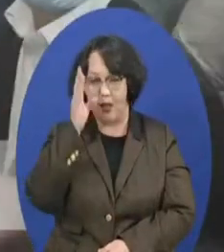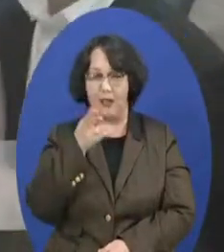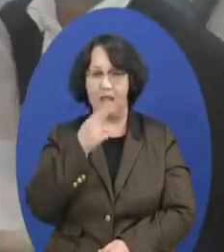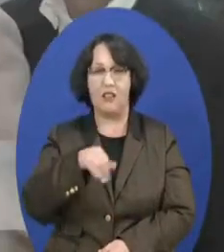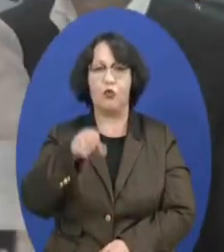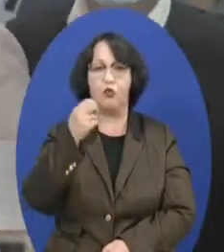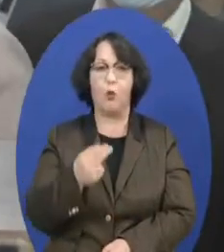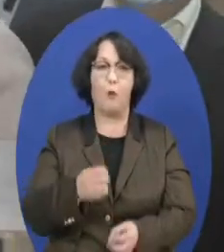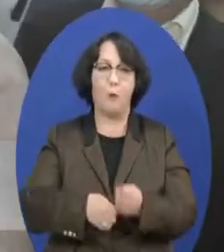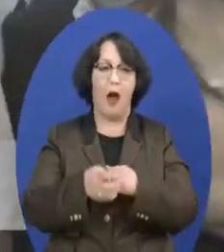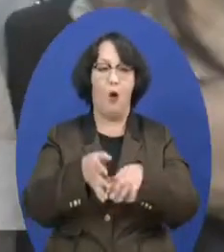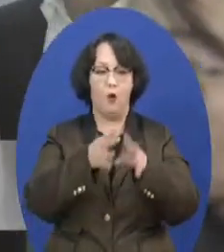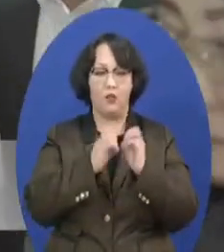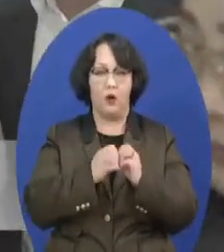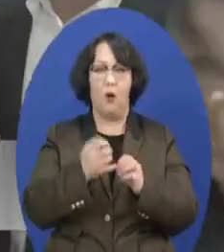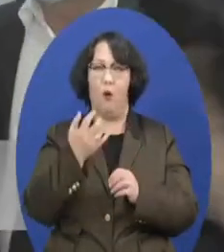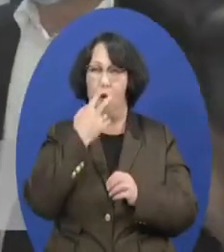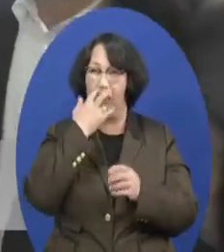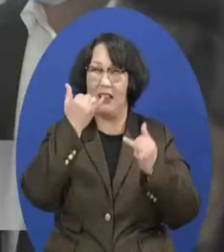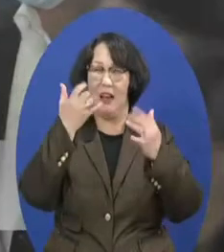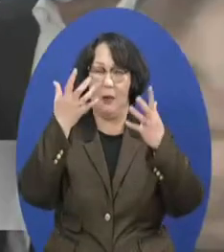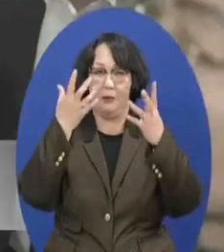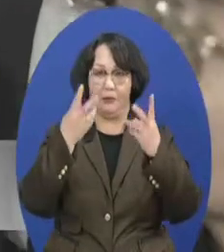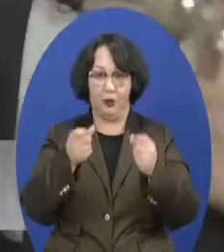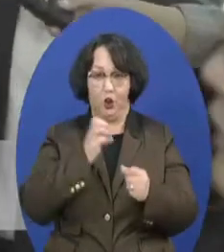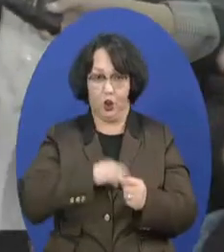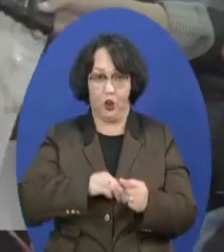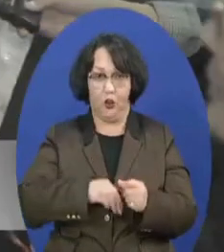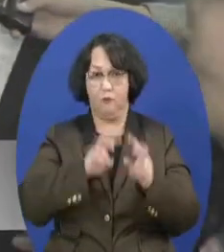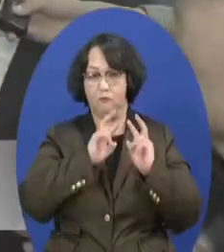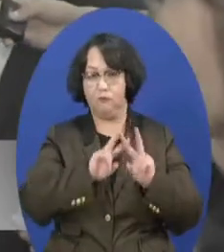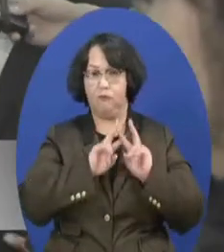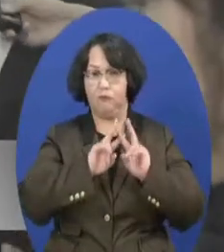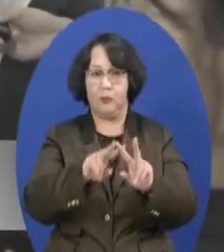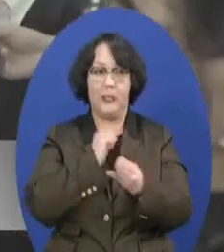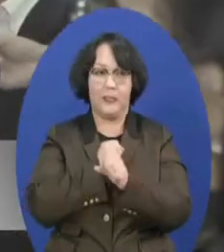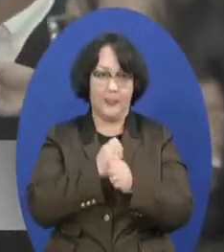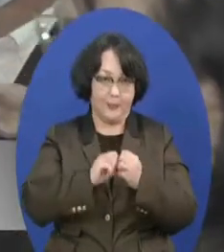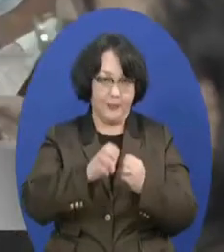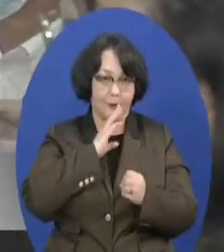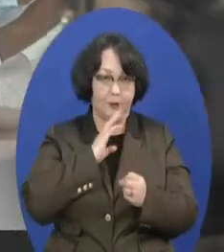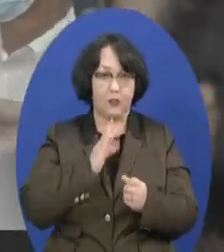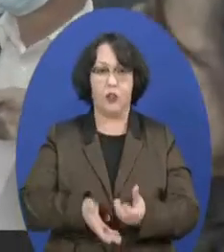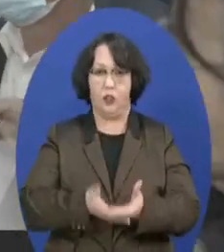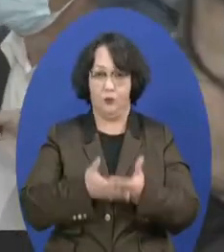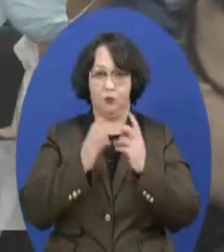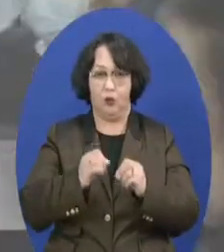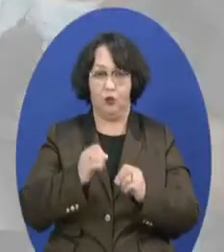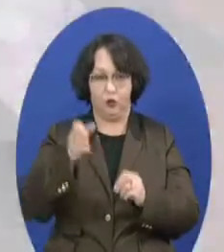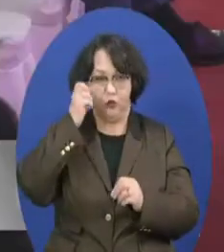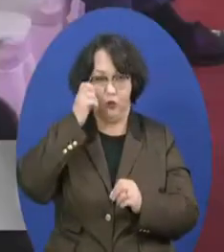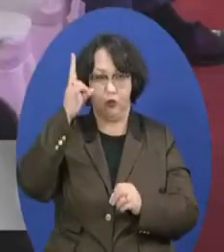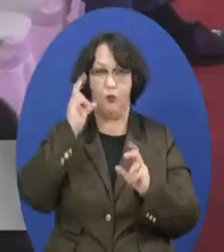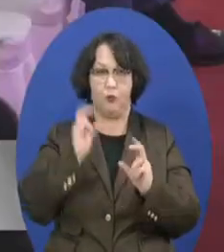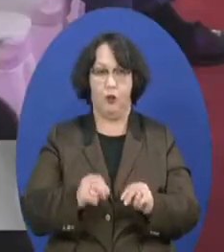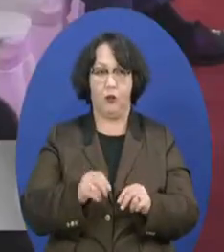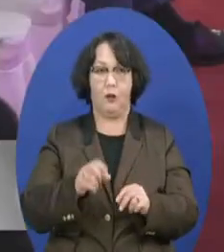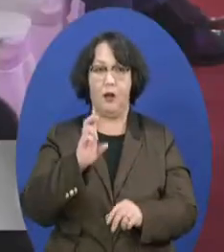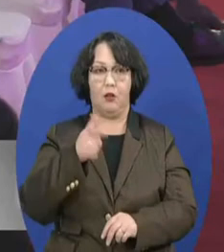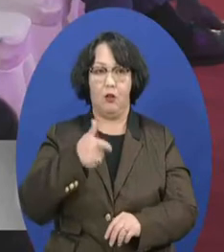байгаа. Утааны эсрэг ултай, суйртай энэ ажлуудаа зохисолтгүй үргэлжлүүлэхэд дэмжлэг болох төрийн тэргүүнтэй